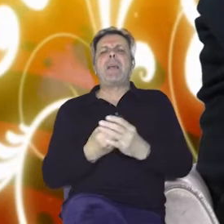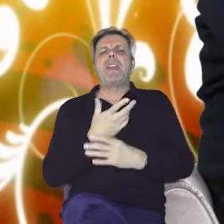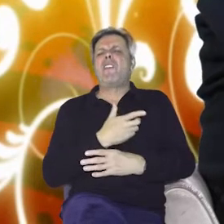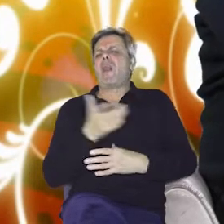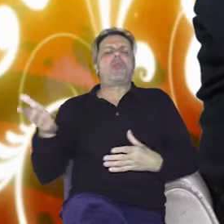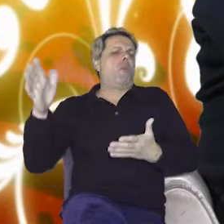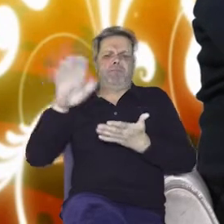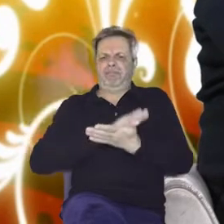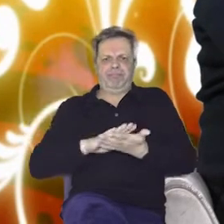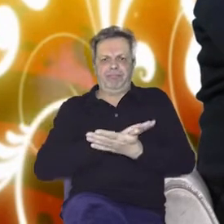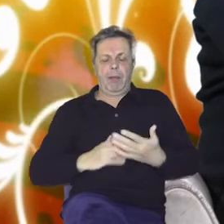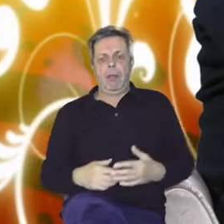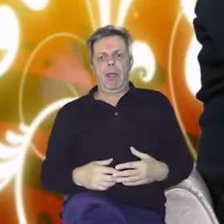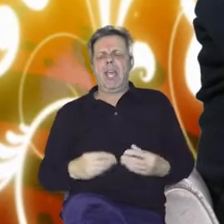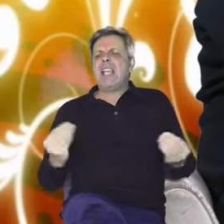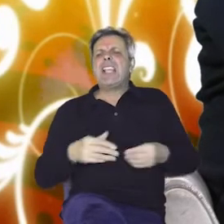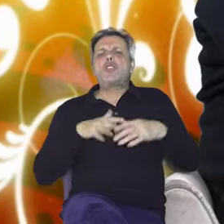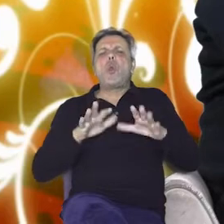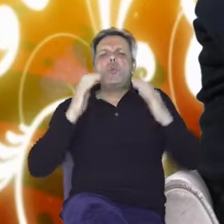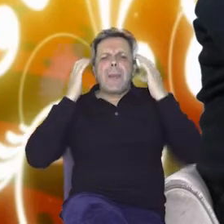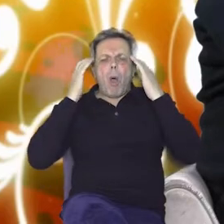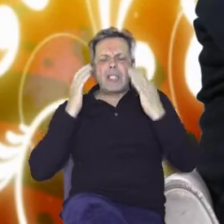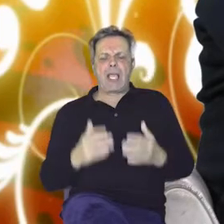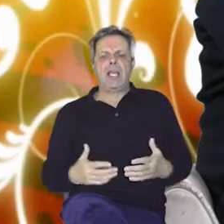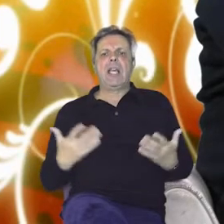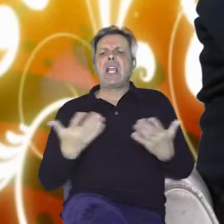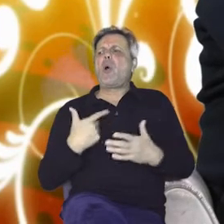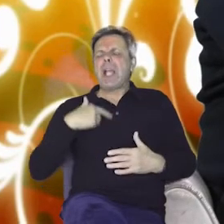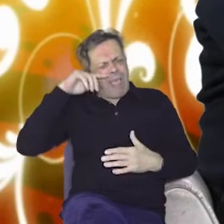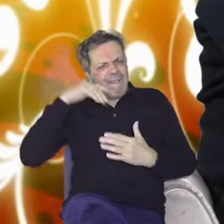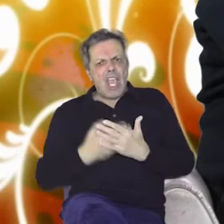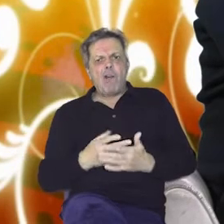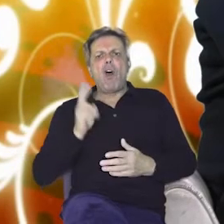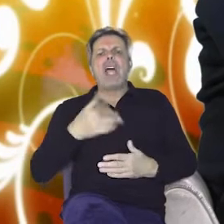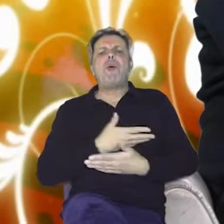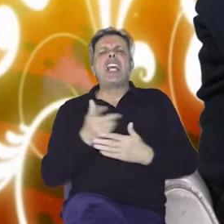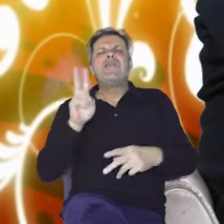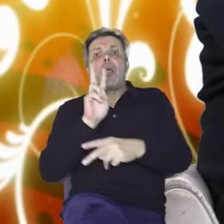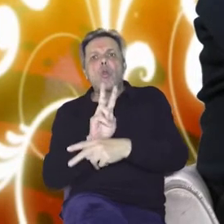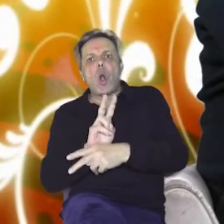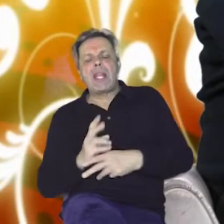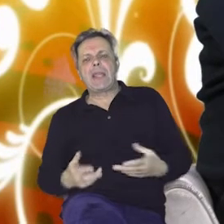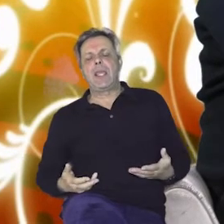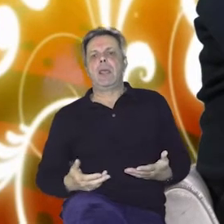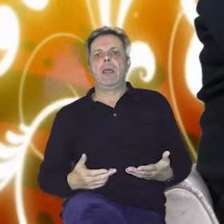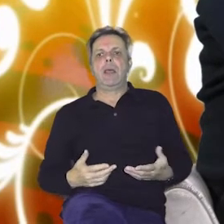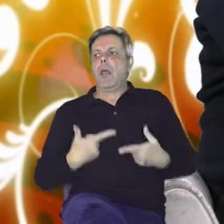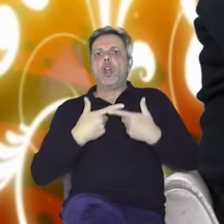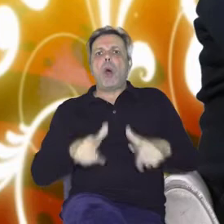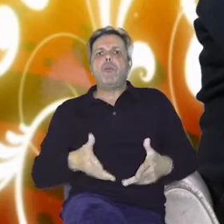iznemoglosti. Zašto ljudski mozak, za koji sam vjerovao da može sve kontrolirati, dopušta